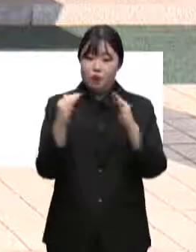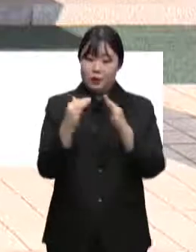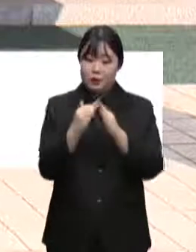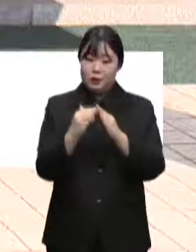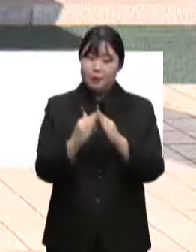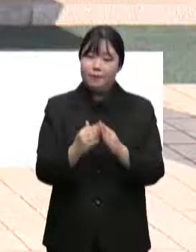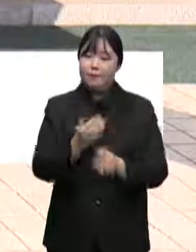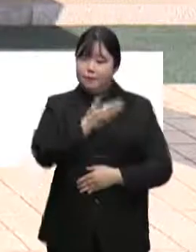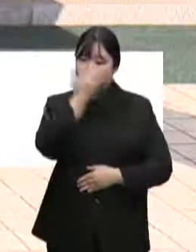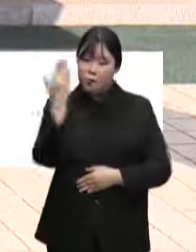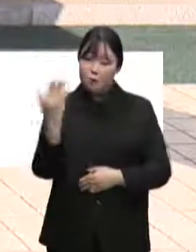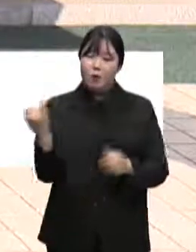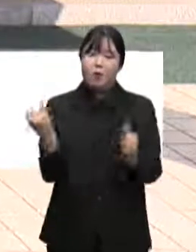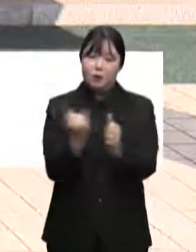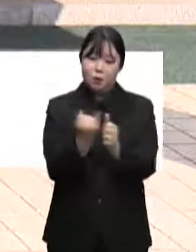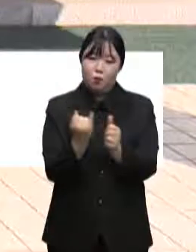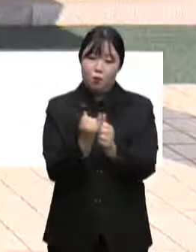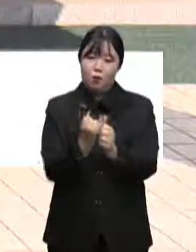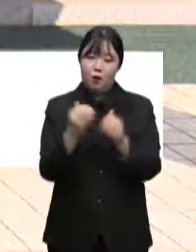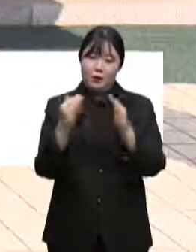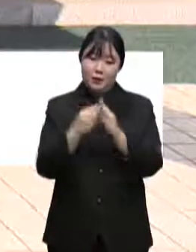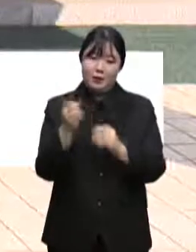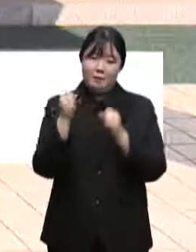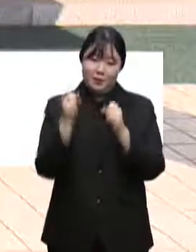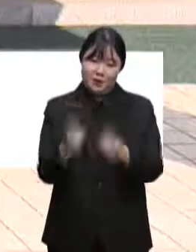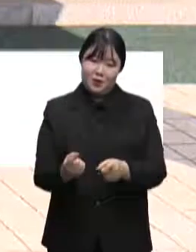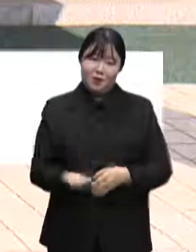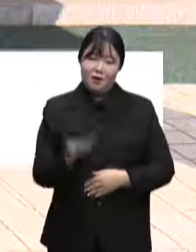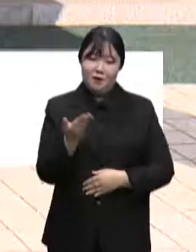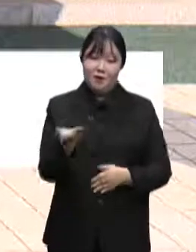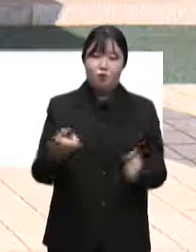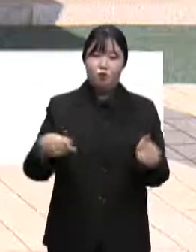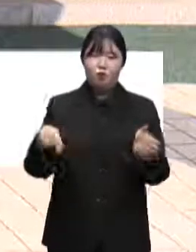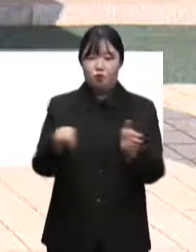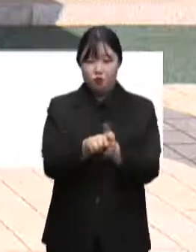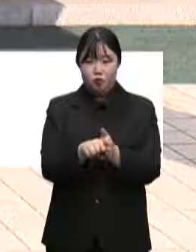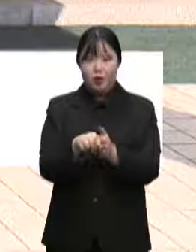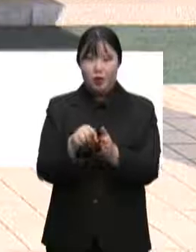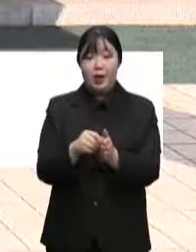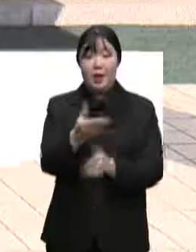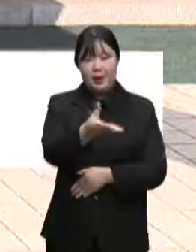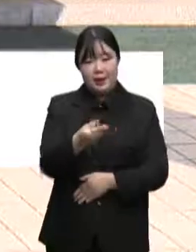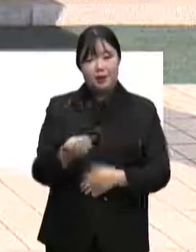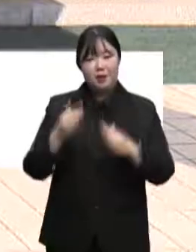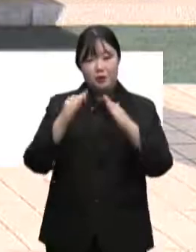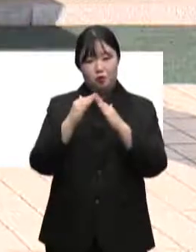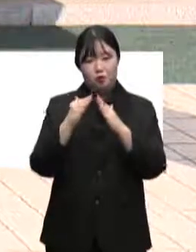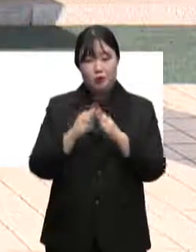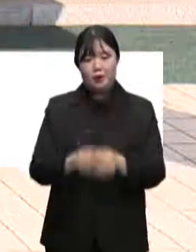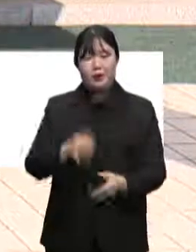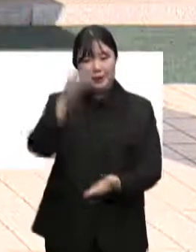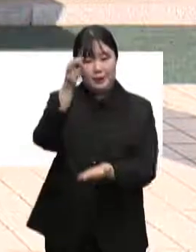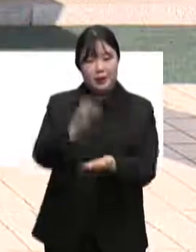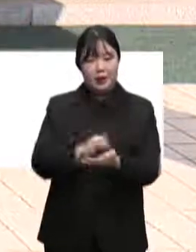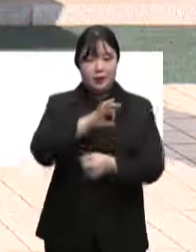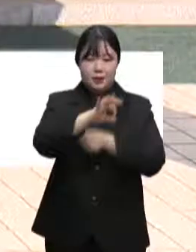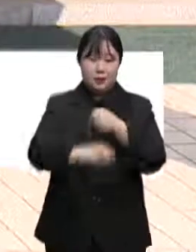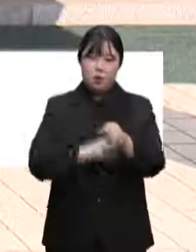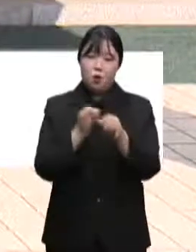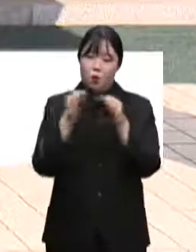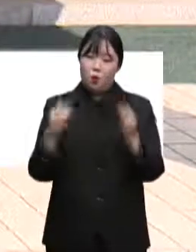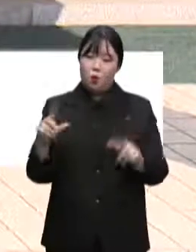신혼부부에게 내집마련의 기회를 제공하는 새로운 형태의 민간 임대주택 으로 저렴하게 10년간 살 수